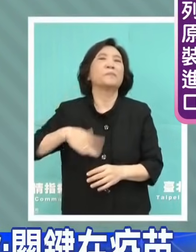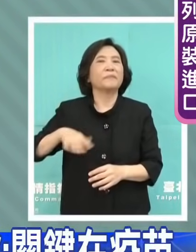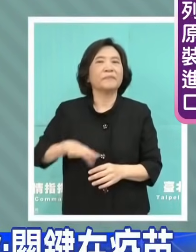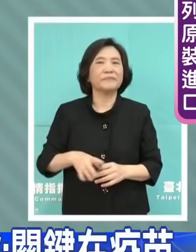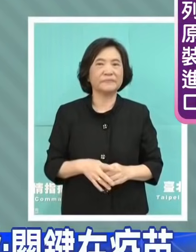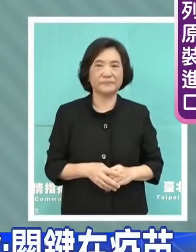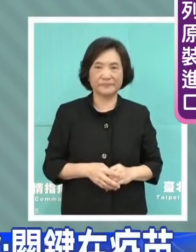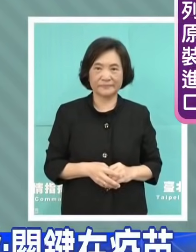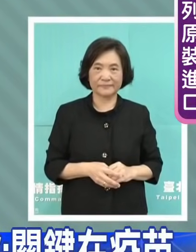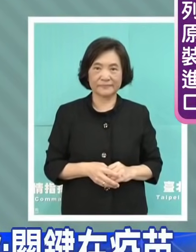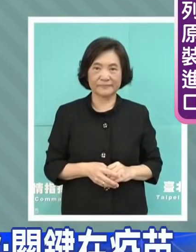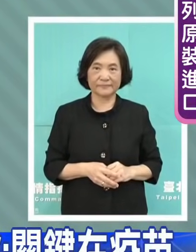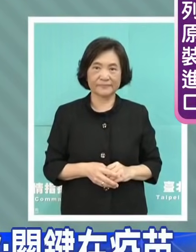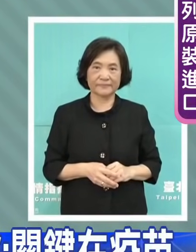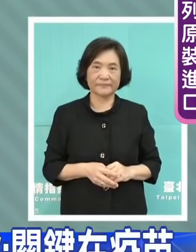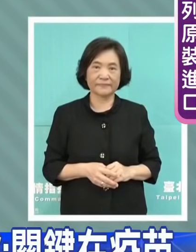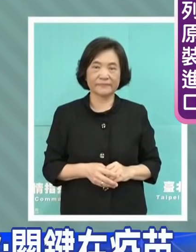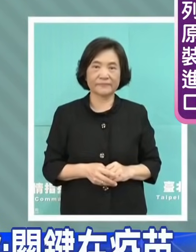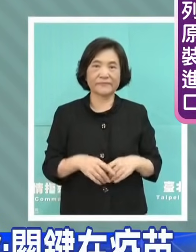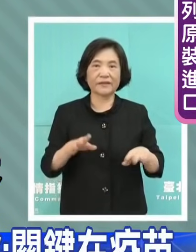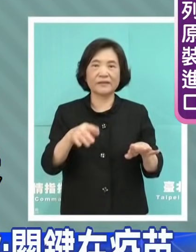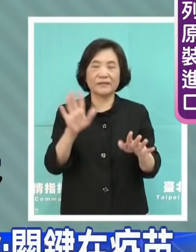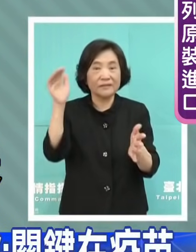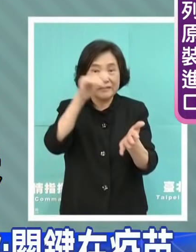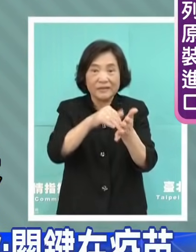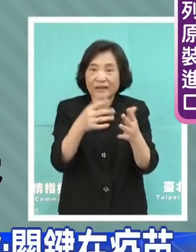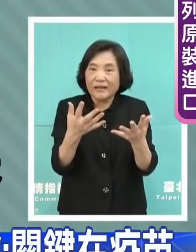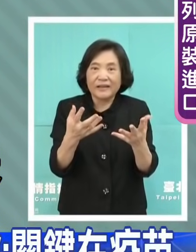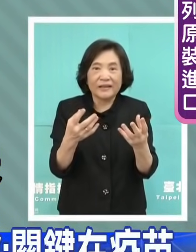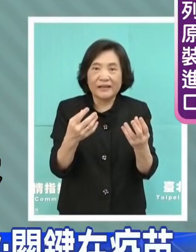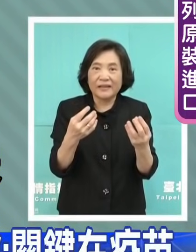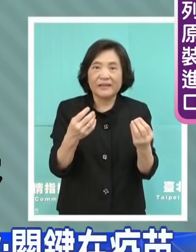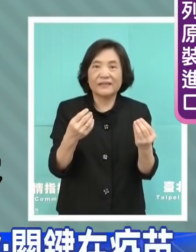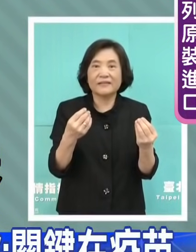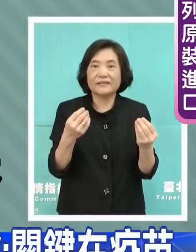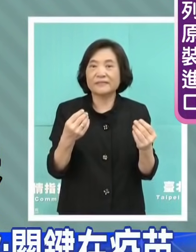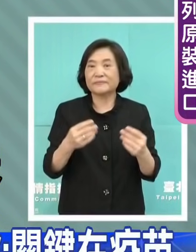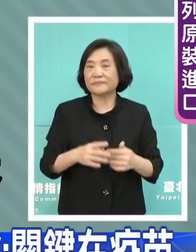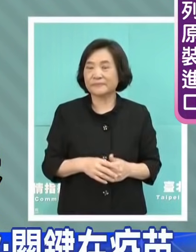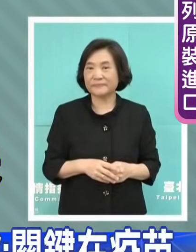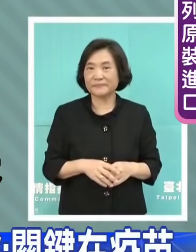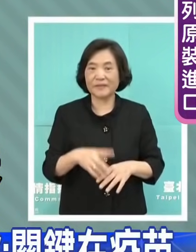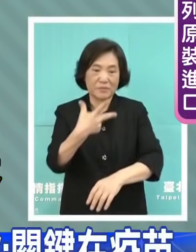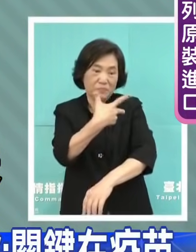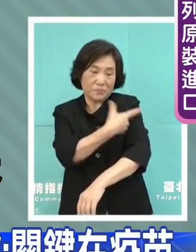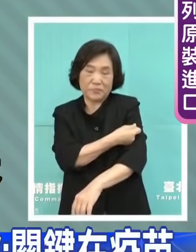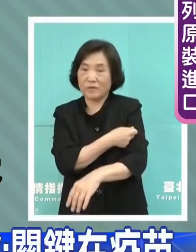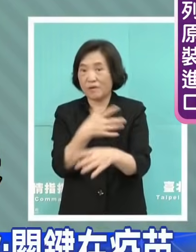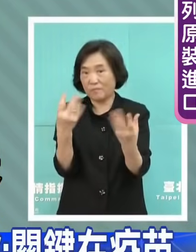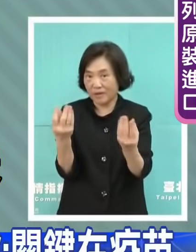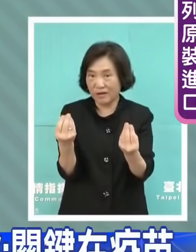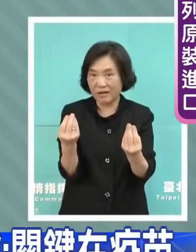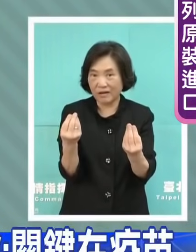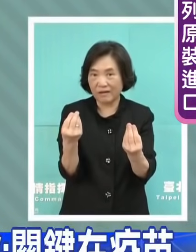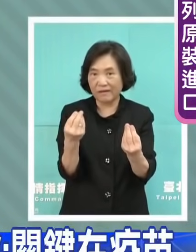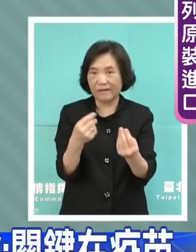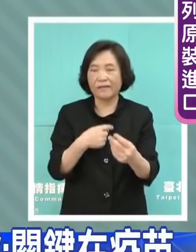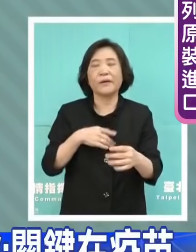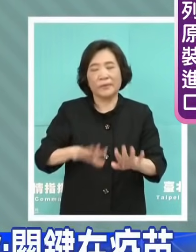个就是讲到最后，你看哦，疫苗不解决哦，我们就是